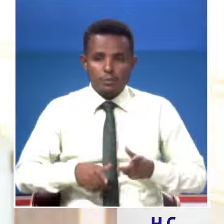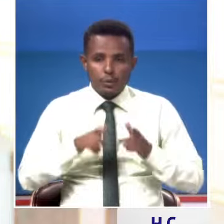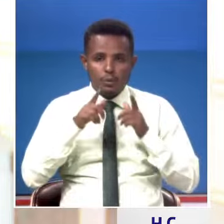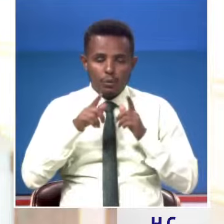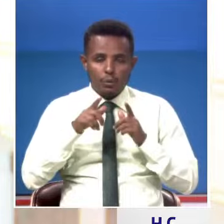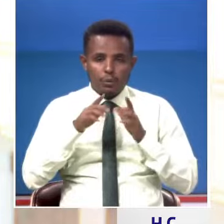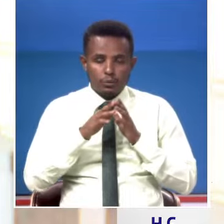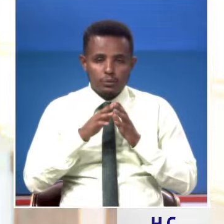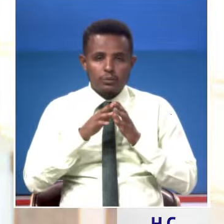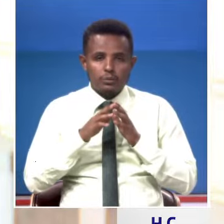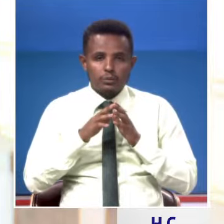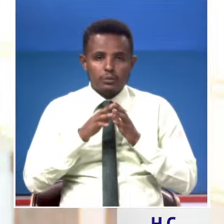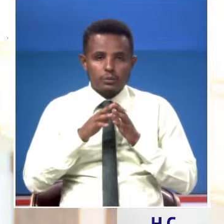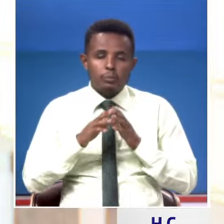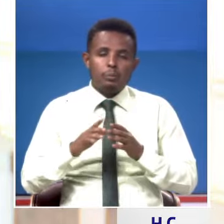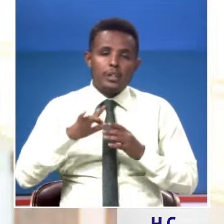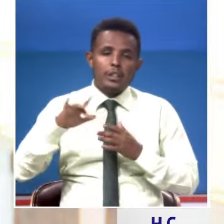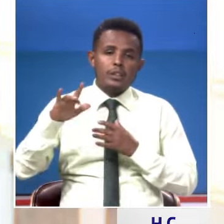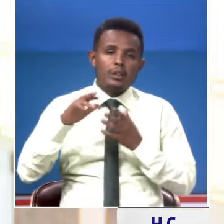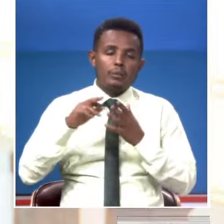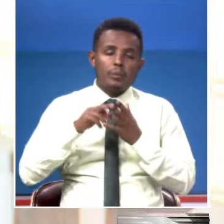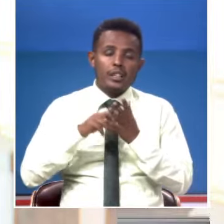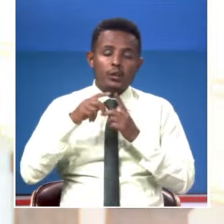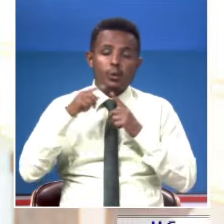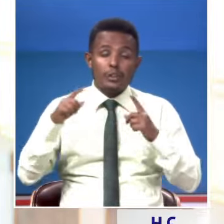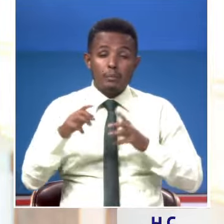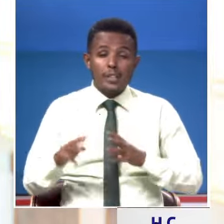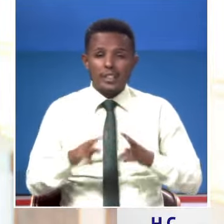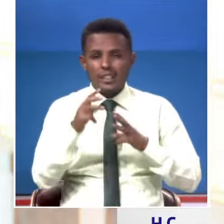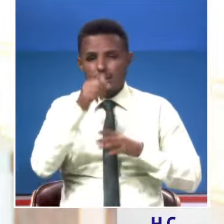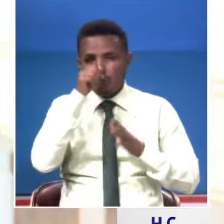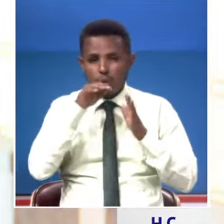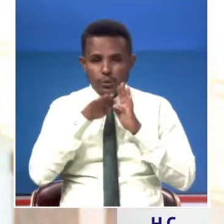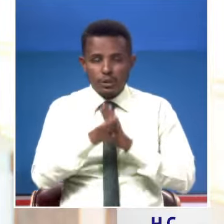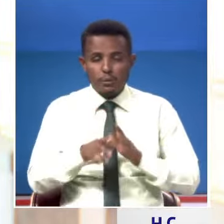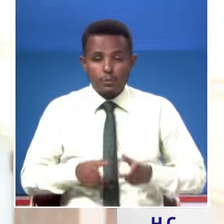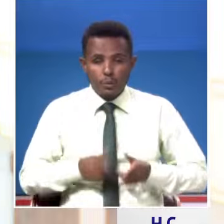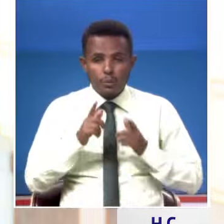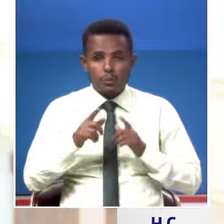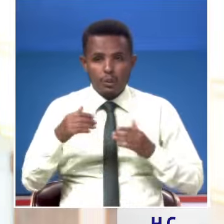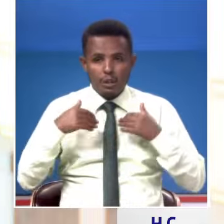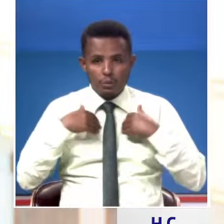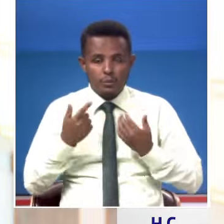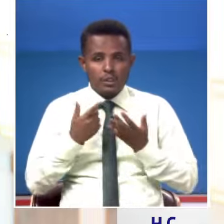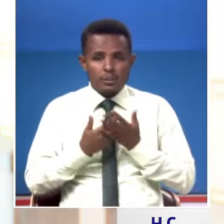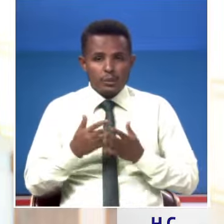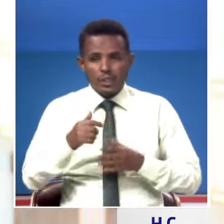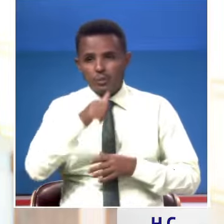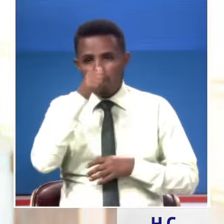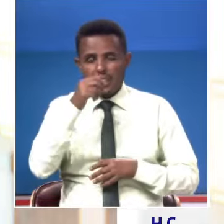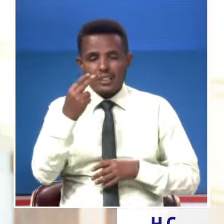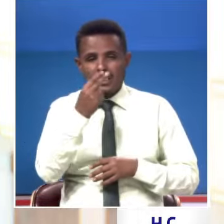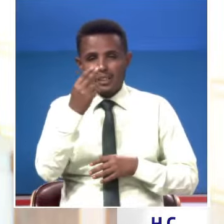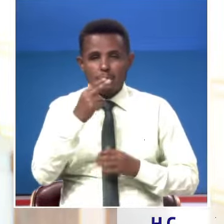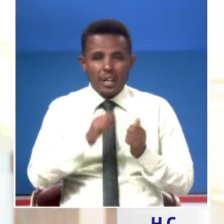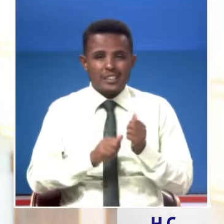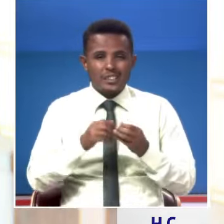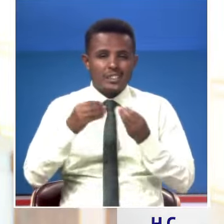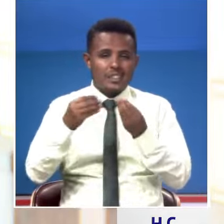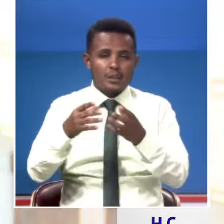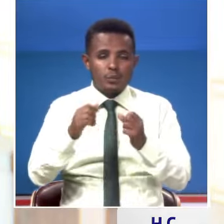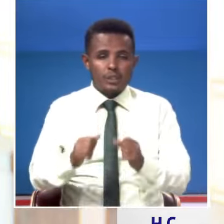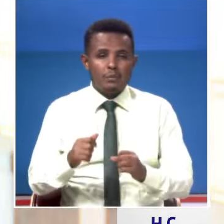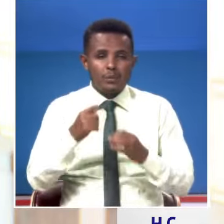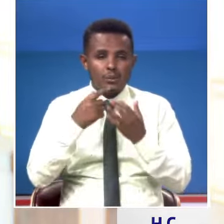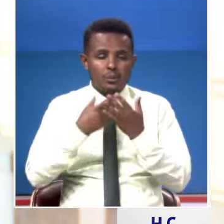ሀገር ዜጎች በህገወጥ መንገድ ከሆነ ኢትዮጵያ ውስጥ የገቡትና እየኖሩ ያሉት የኢትዮጵያን ጥቅም አሳልፈው ሊሰጡ ስለሚችሉ ይሄን